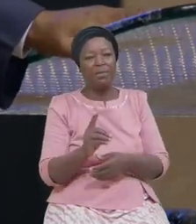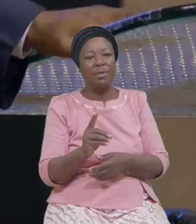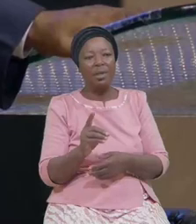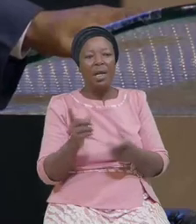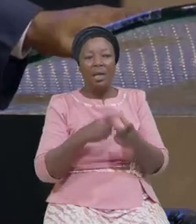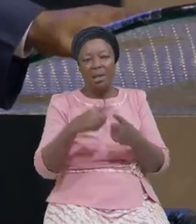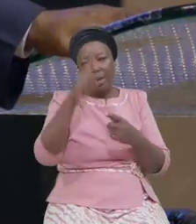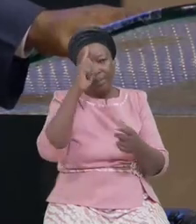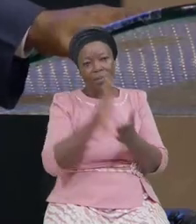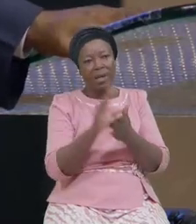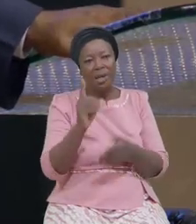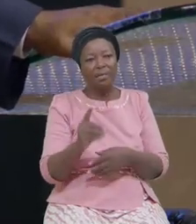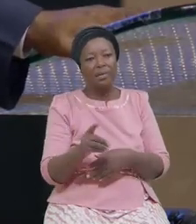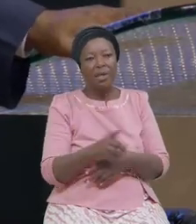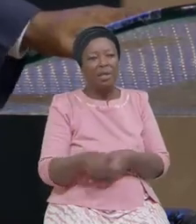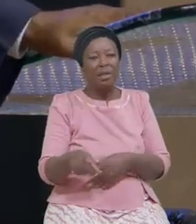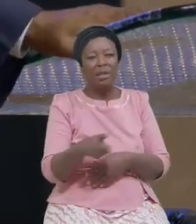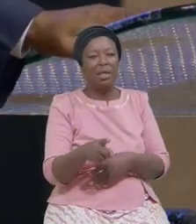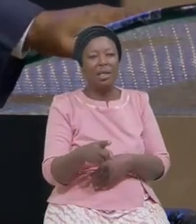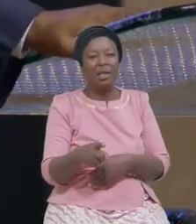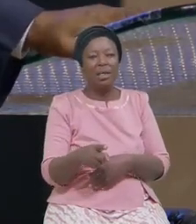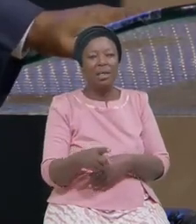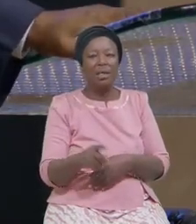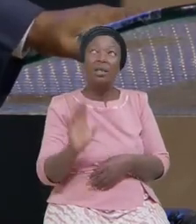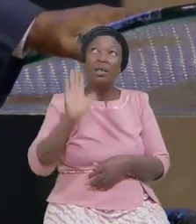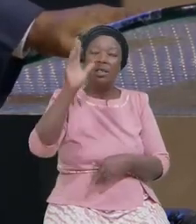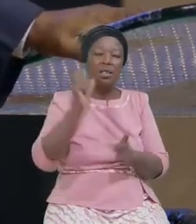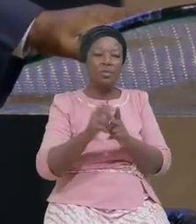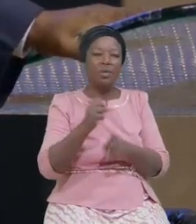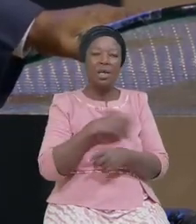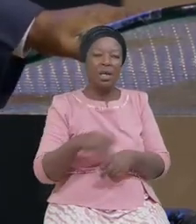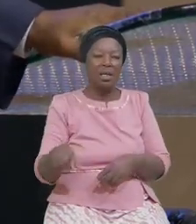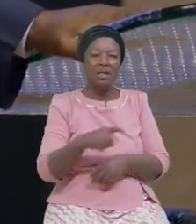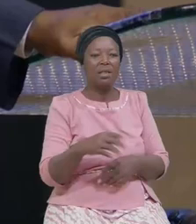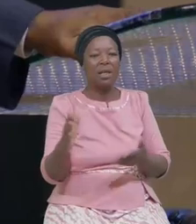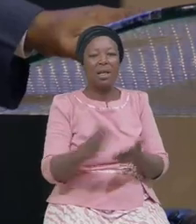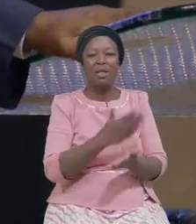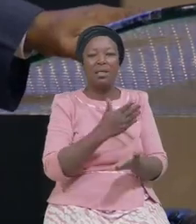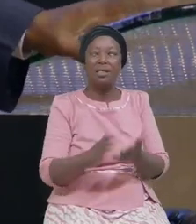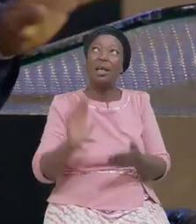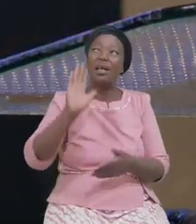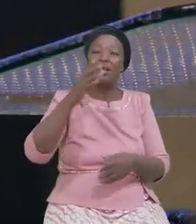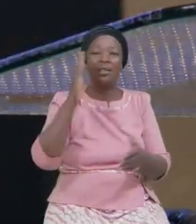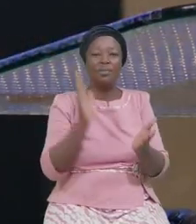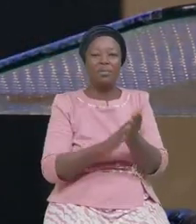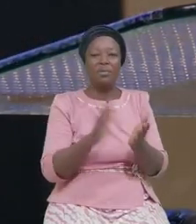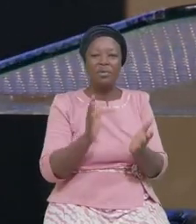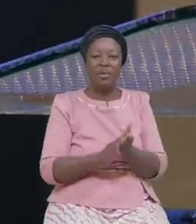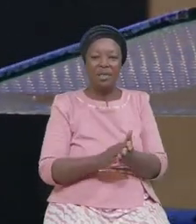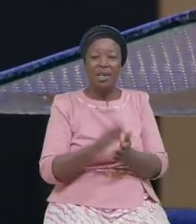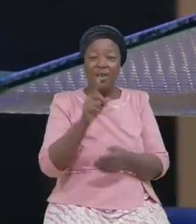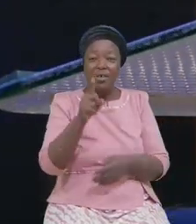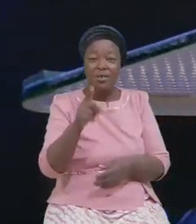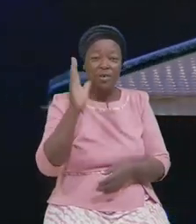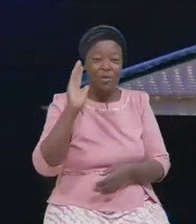Et ils crurent à sa parole. À ses paroles, ils chantaient ses louanges. Vous allez